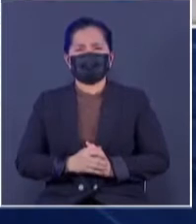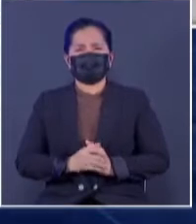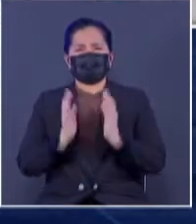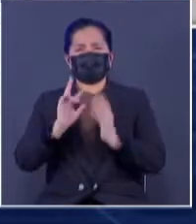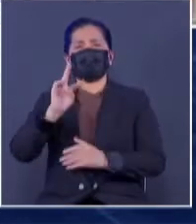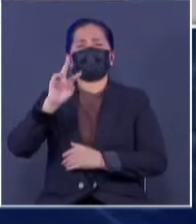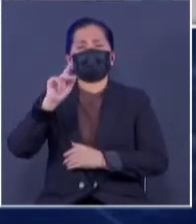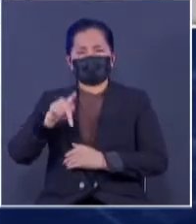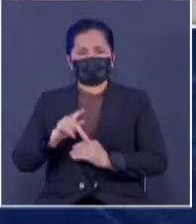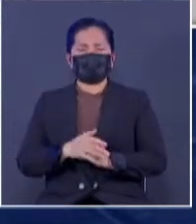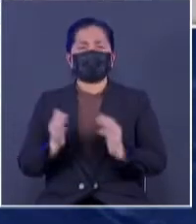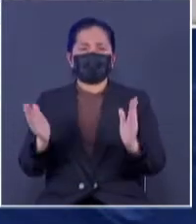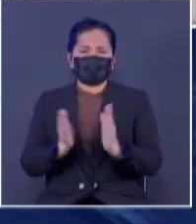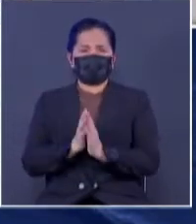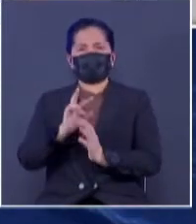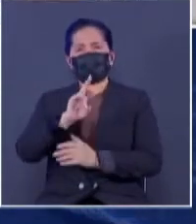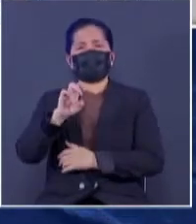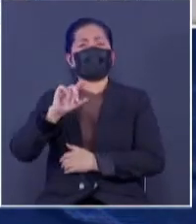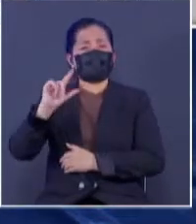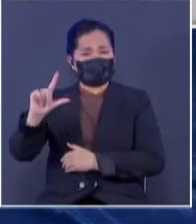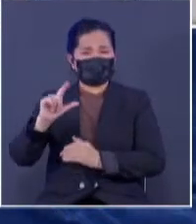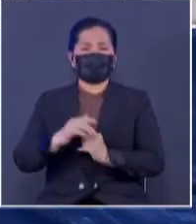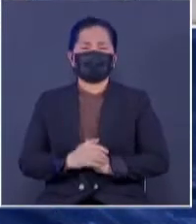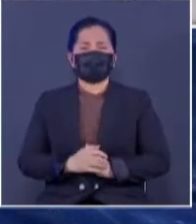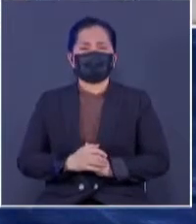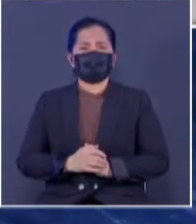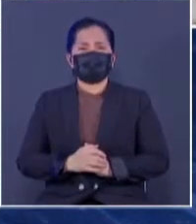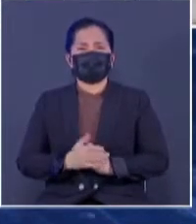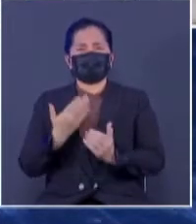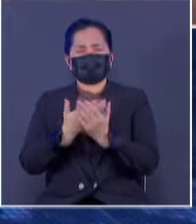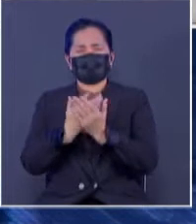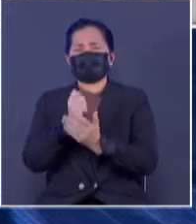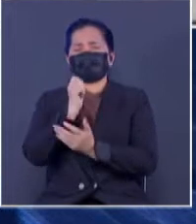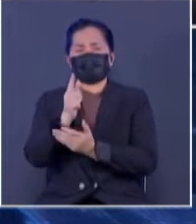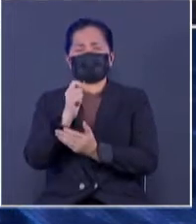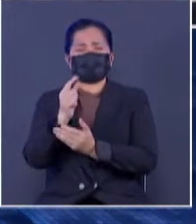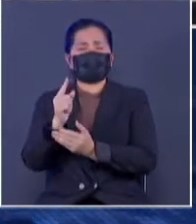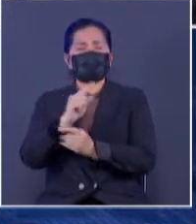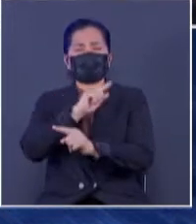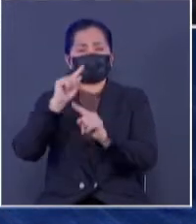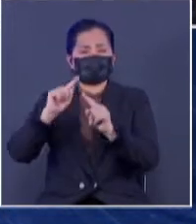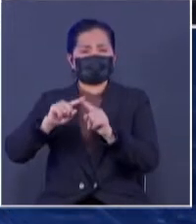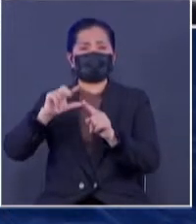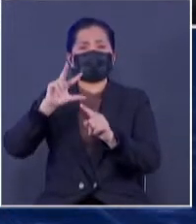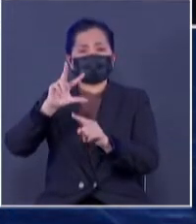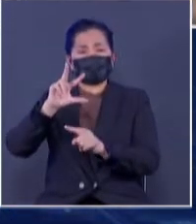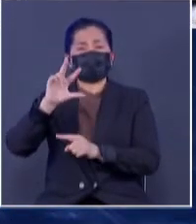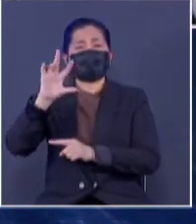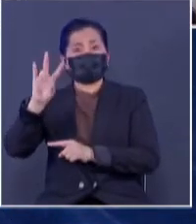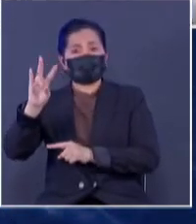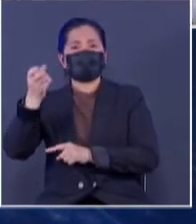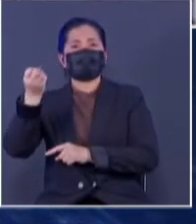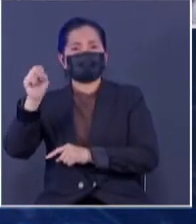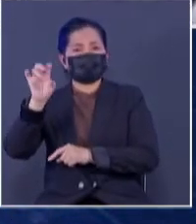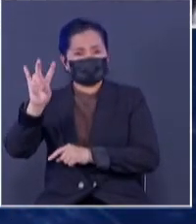2,000 รายรวมมูลค่า200ล้านบาทจะเร่งทยอยจ่ายเงินให้ภายในวันที่3 7 17